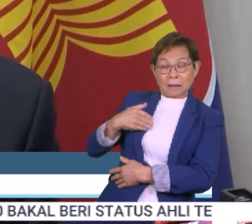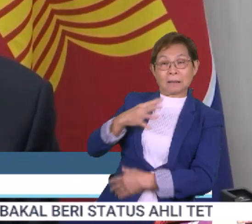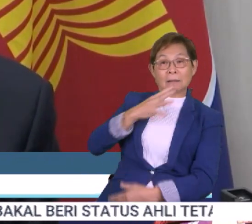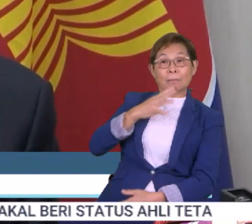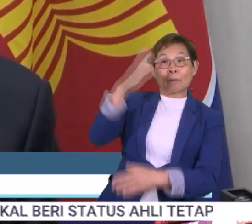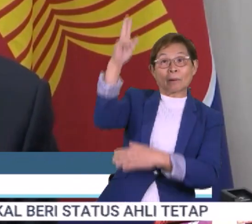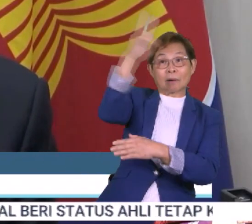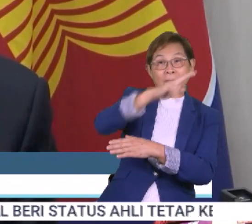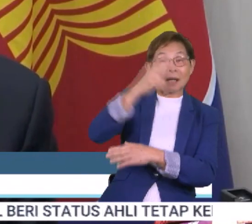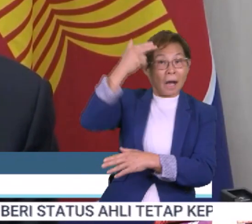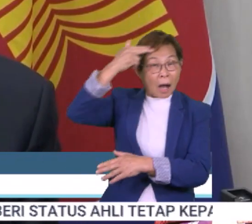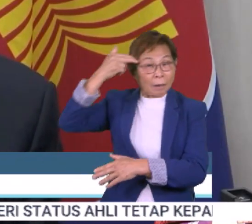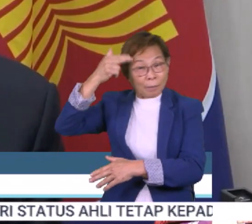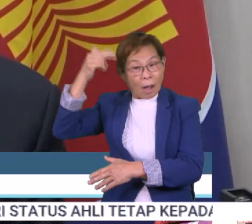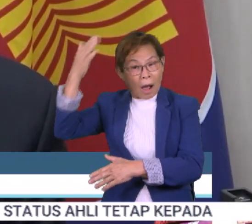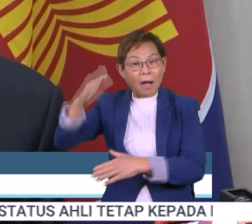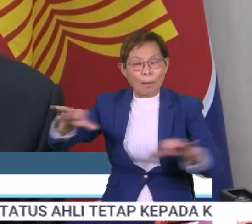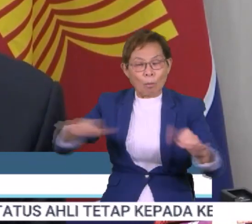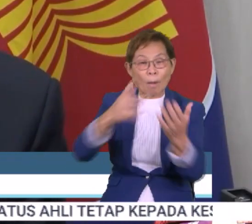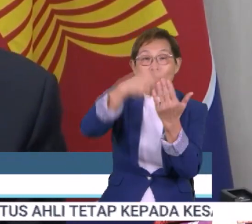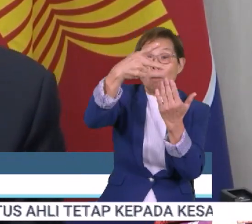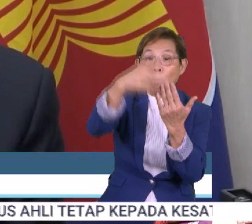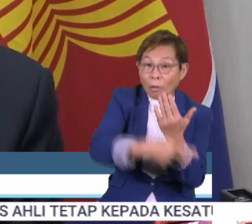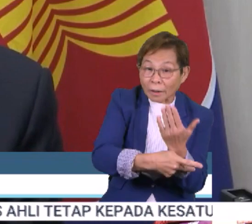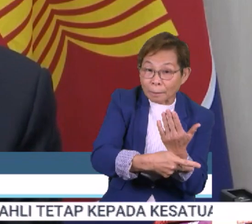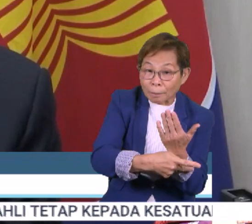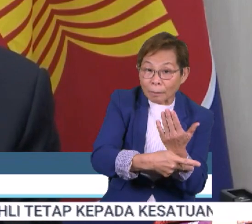kerajaan Arab Saudi akan mengambil inisiatif